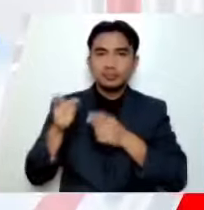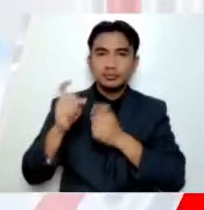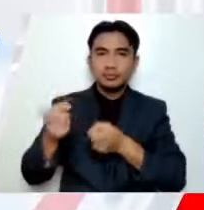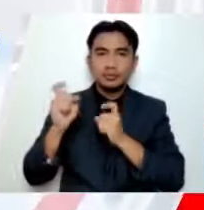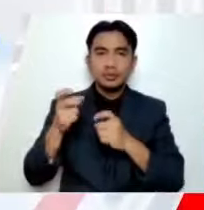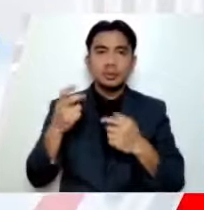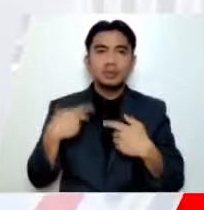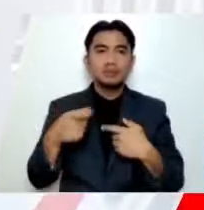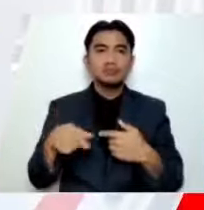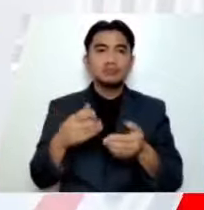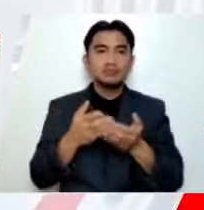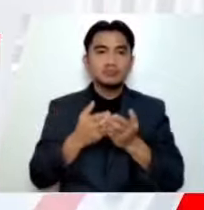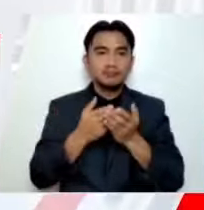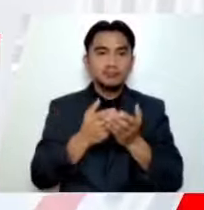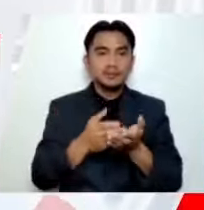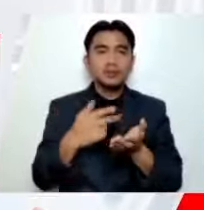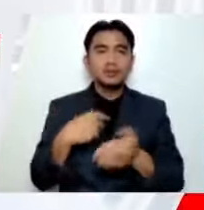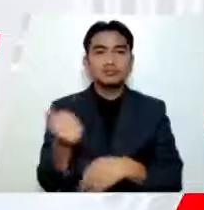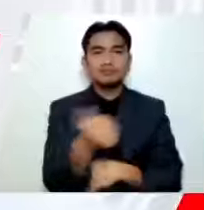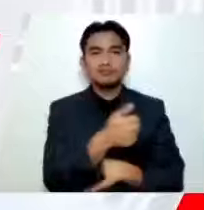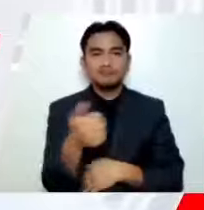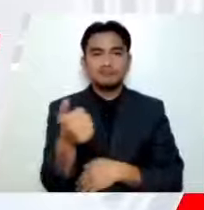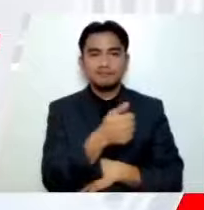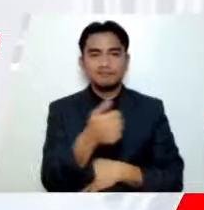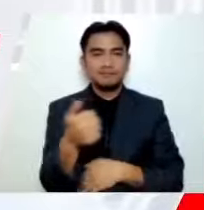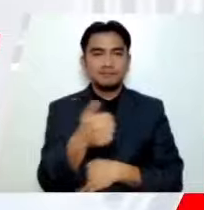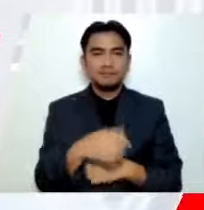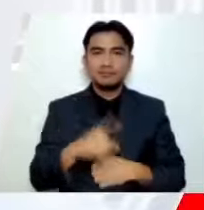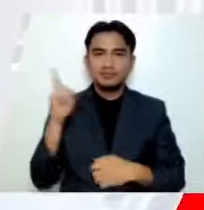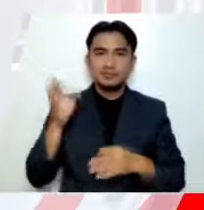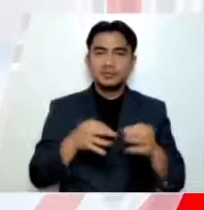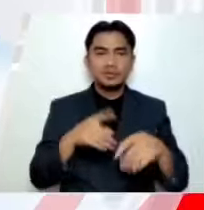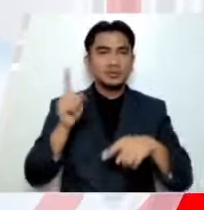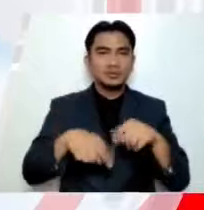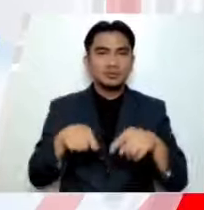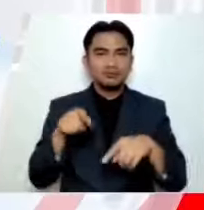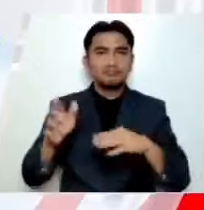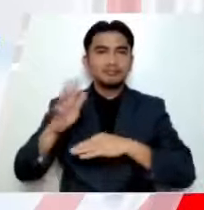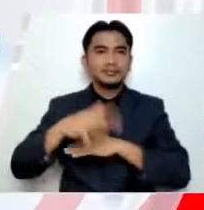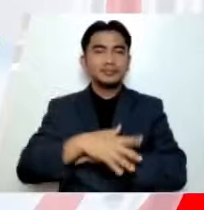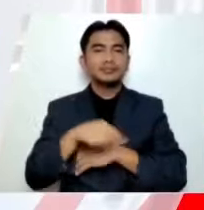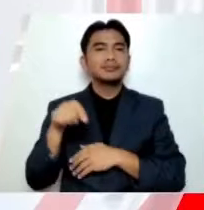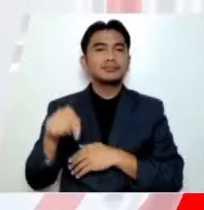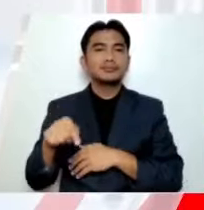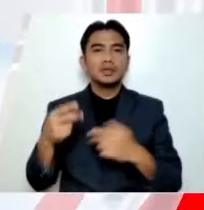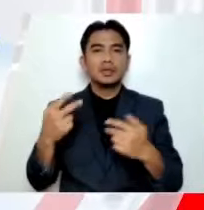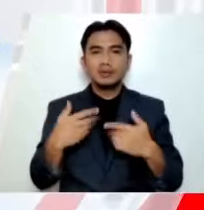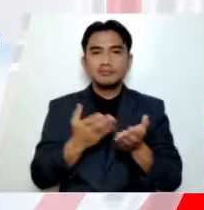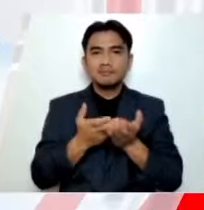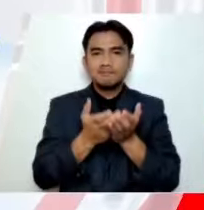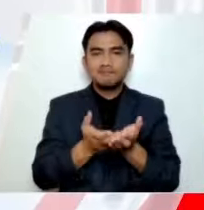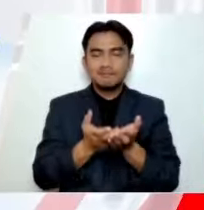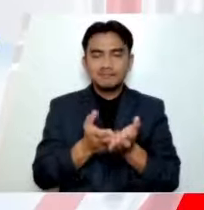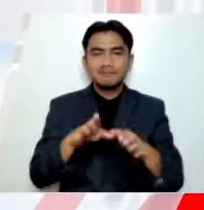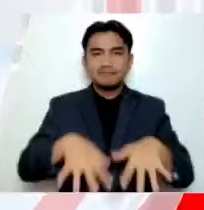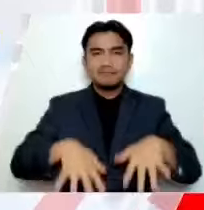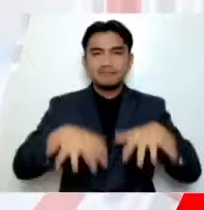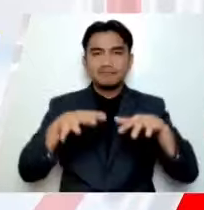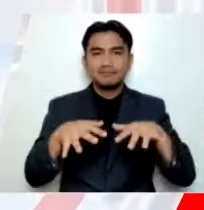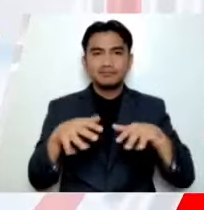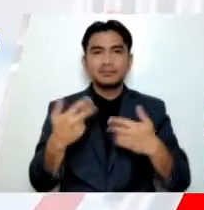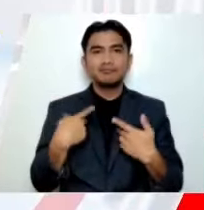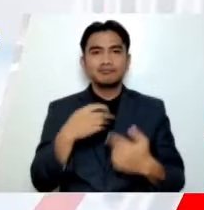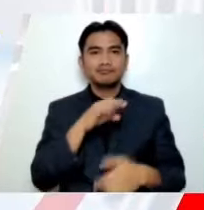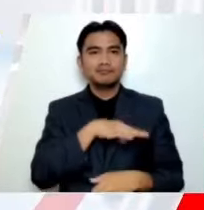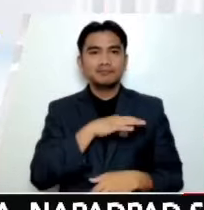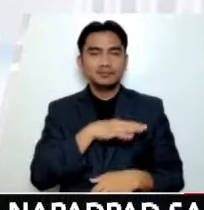bangka. Hindi ka pwede sa dagat, sir. Yung lalaki ng alon eh, kaya dito kami ngayon sa mga baha. Isa namang bangkay ng lalaki ang nakitang